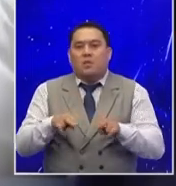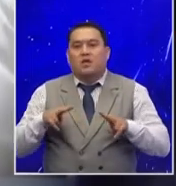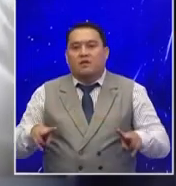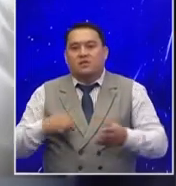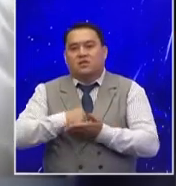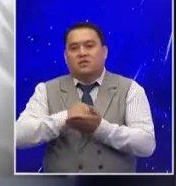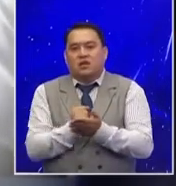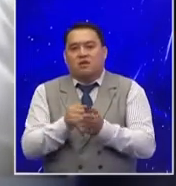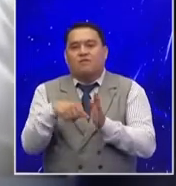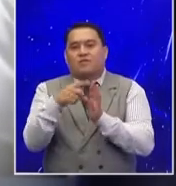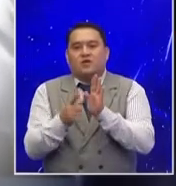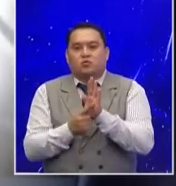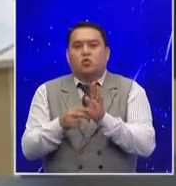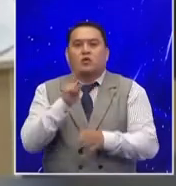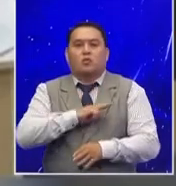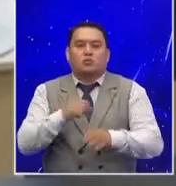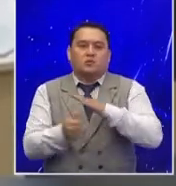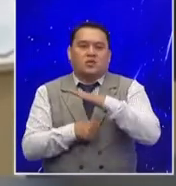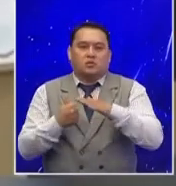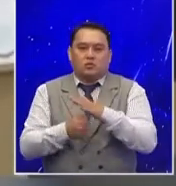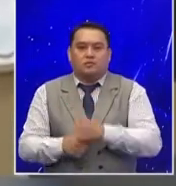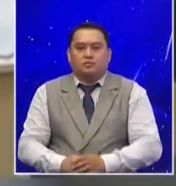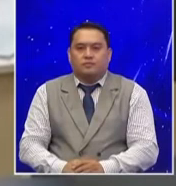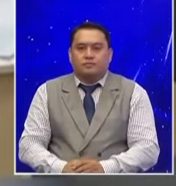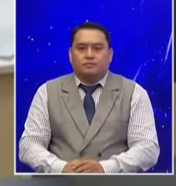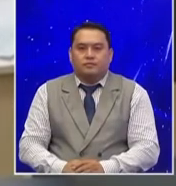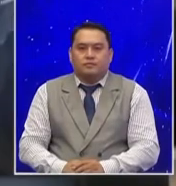Петропавловске зарегистрировано 1800 рабочих безработных.